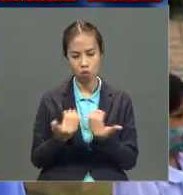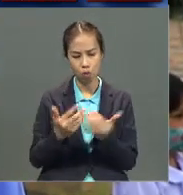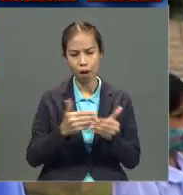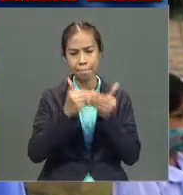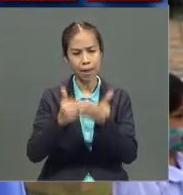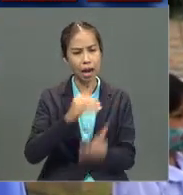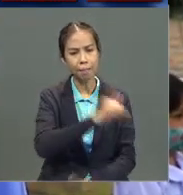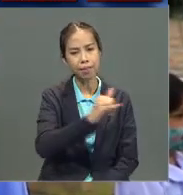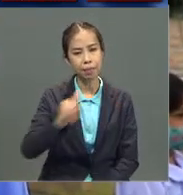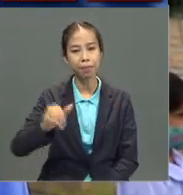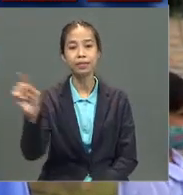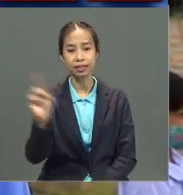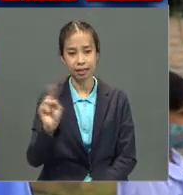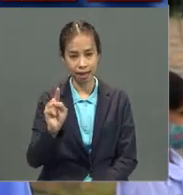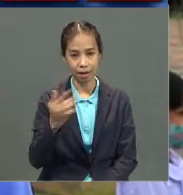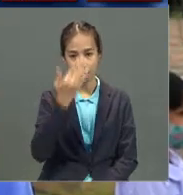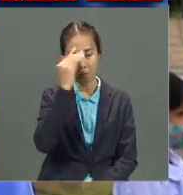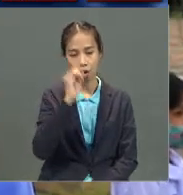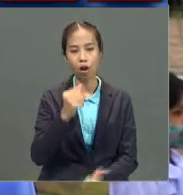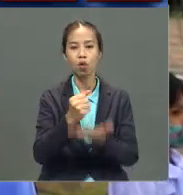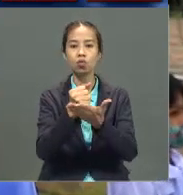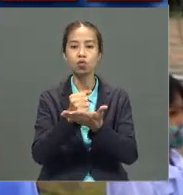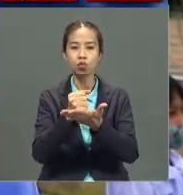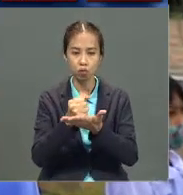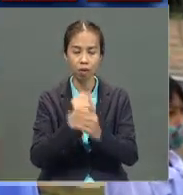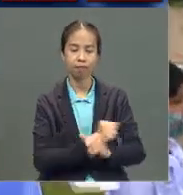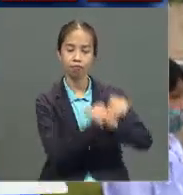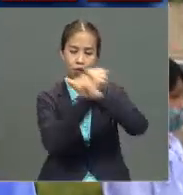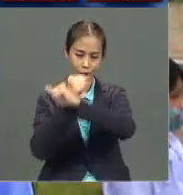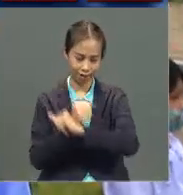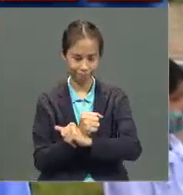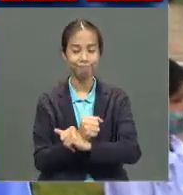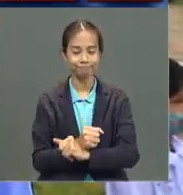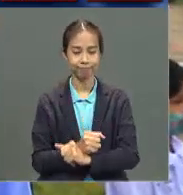างเพื่อเป็นการป้องกันให้กับภาพรวมของโรงเรียนทั้งหมดครับ